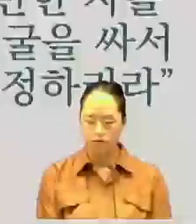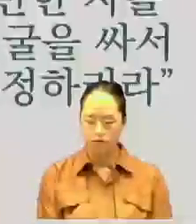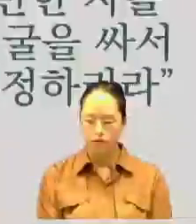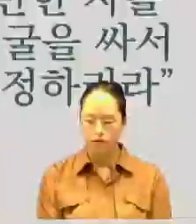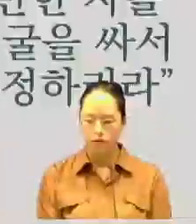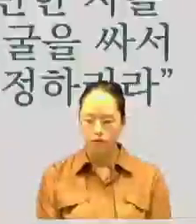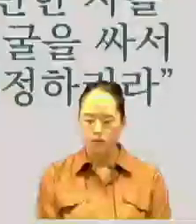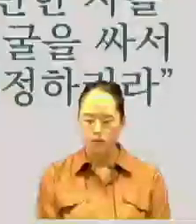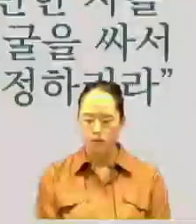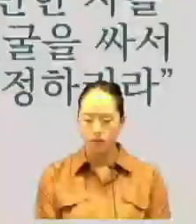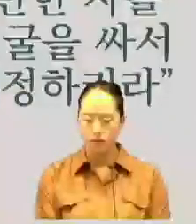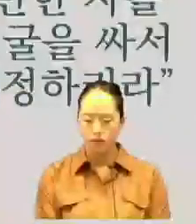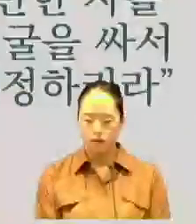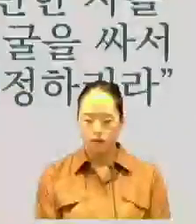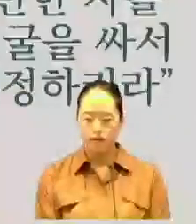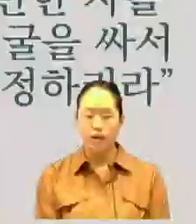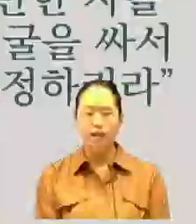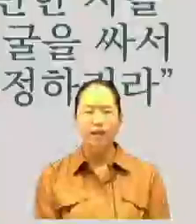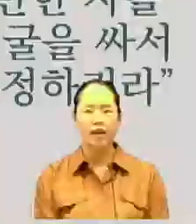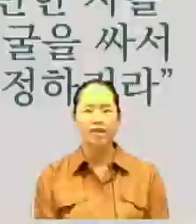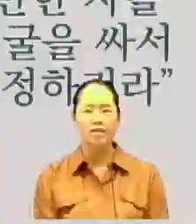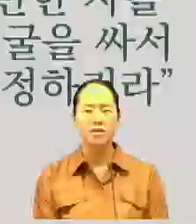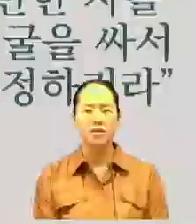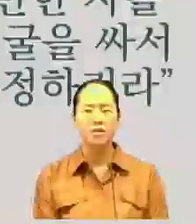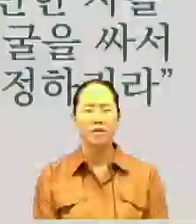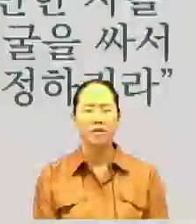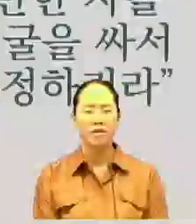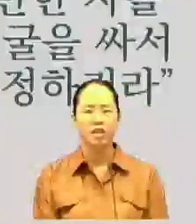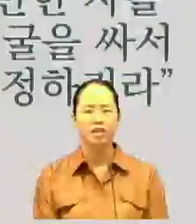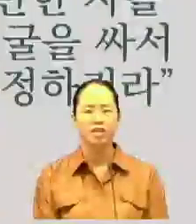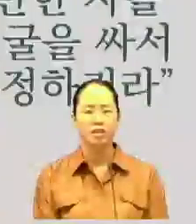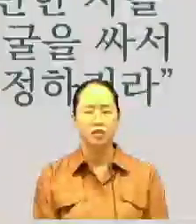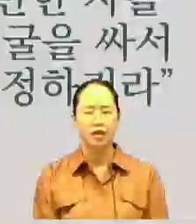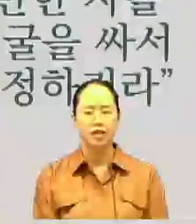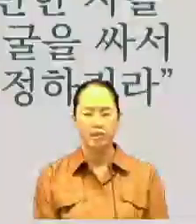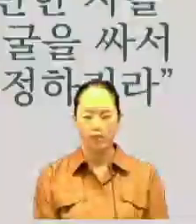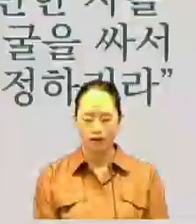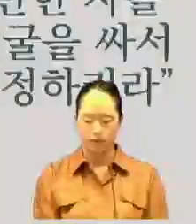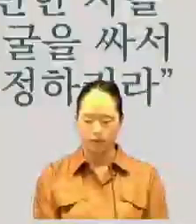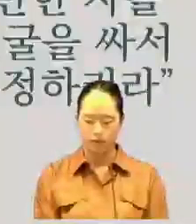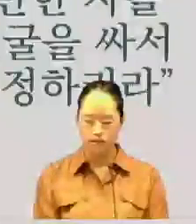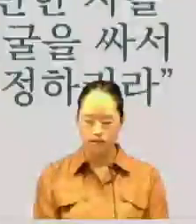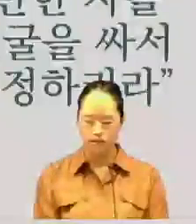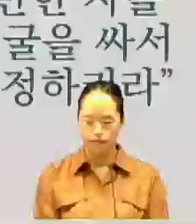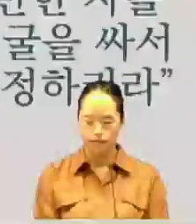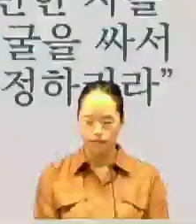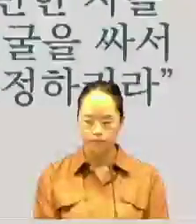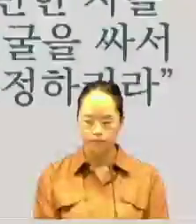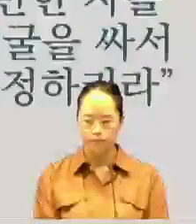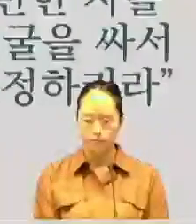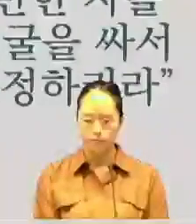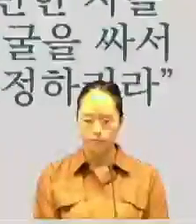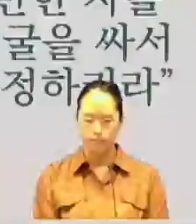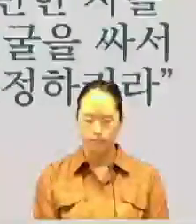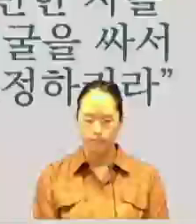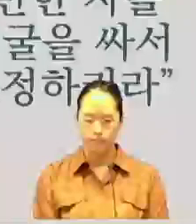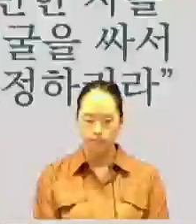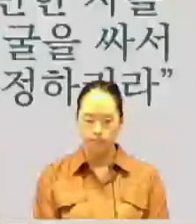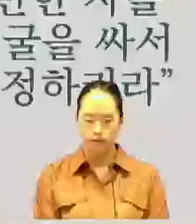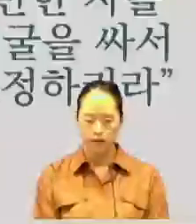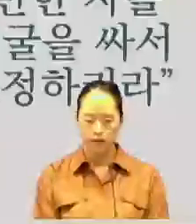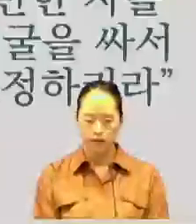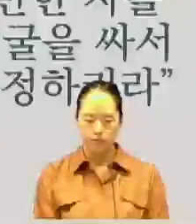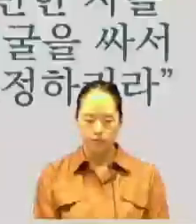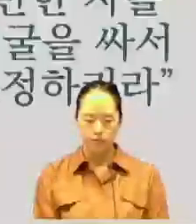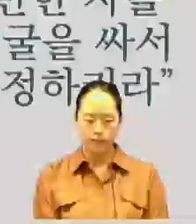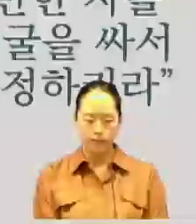很大的问题的。因为有很多的情况下，我们呢会误判我们的环境，误